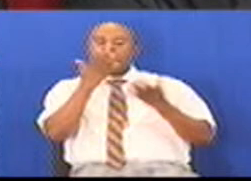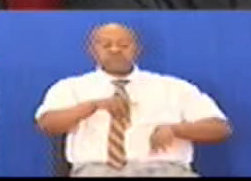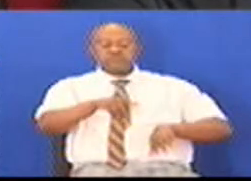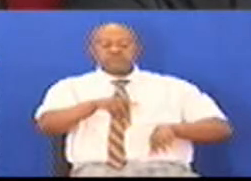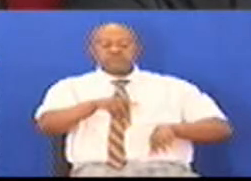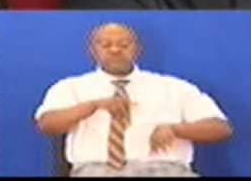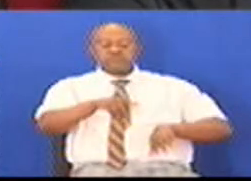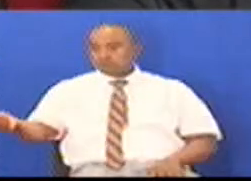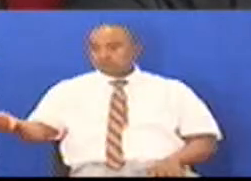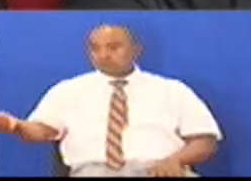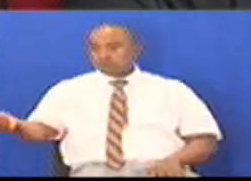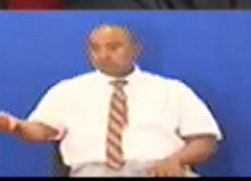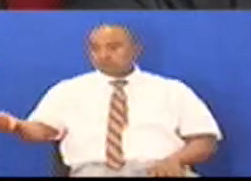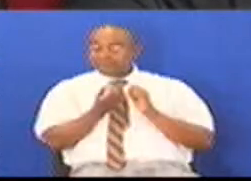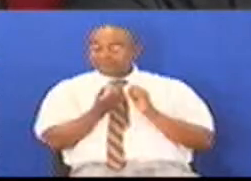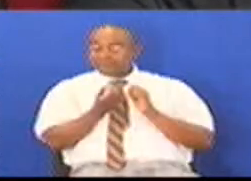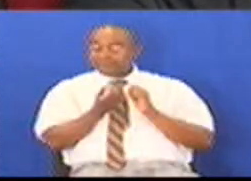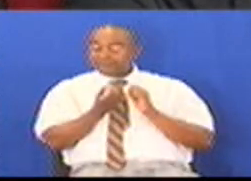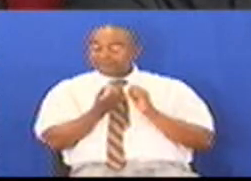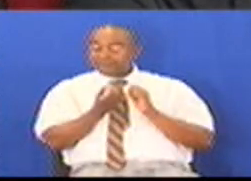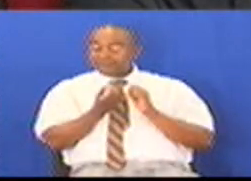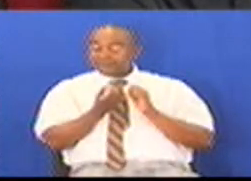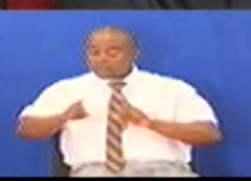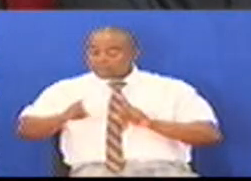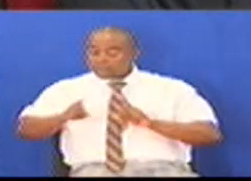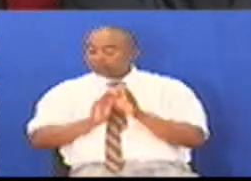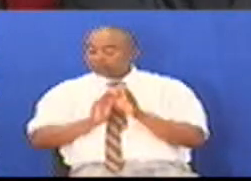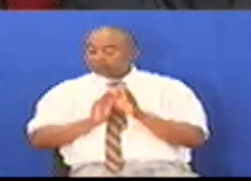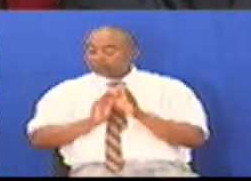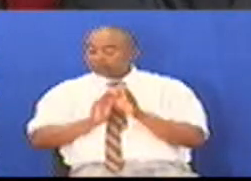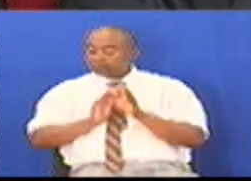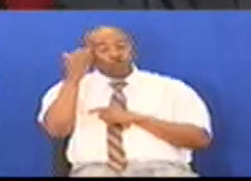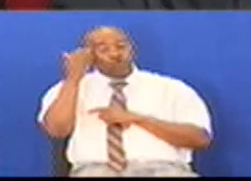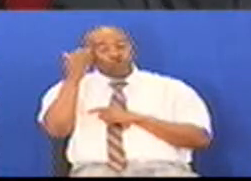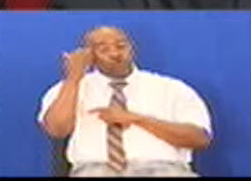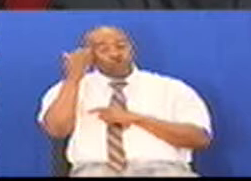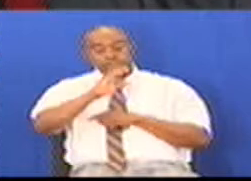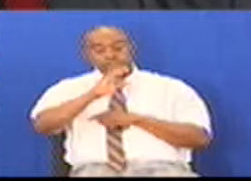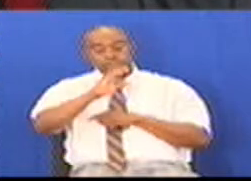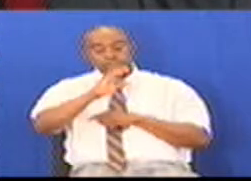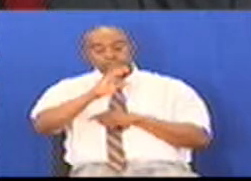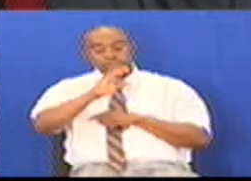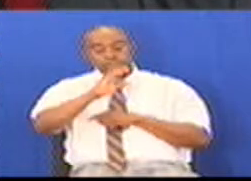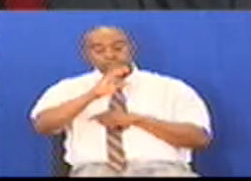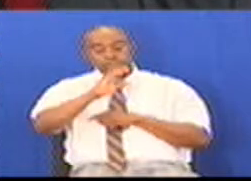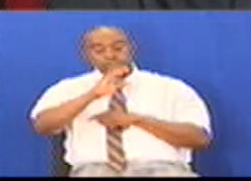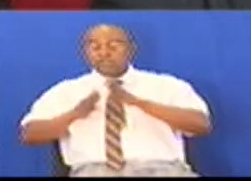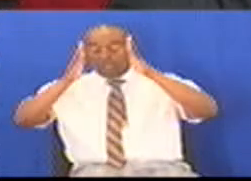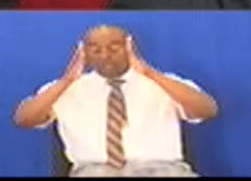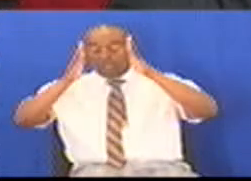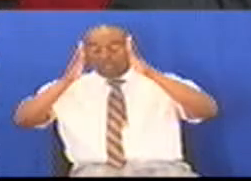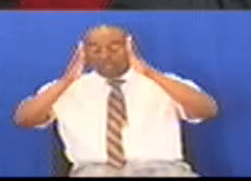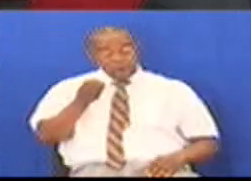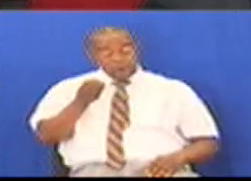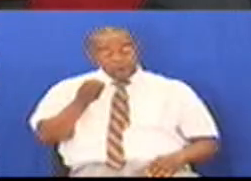maelekezo mbalimbali ya kujikinga na ugonjwa huu. Mheshimiwa Spika, janga la COVID-19 lina athari kubwa katika utekelezaji wa